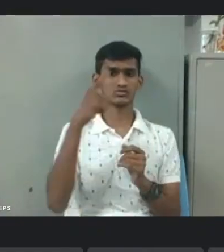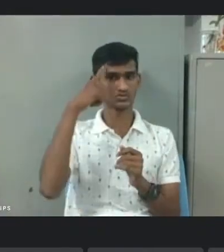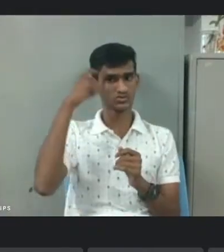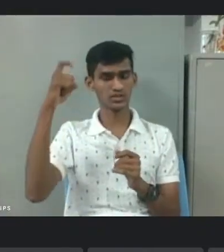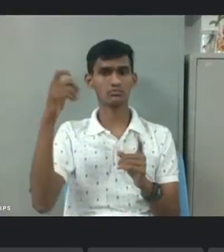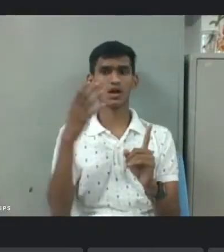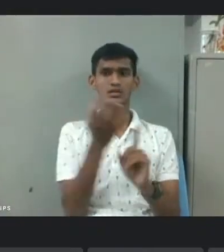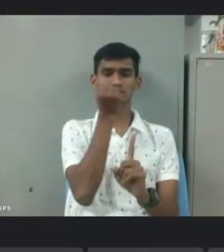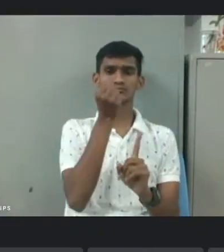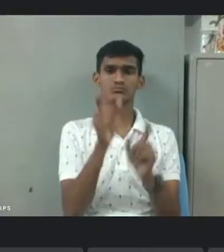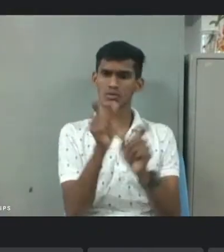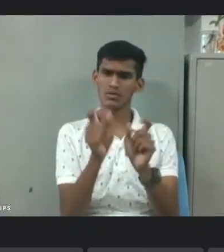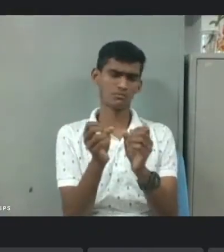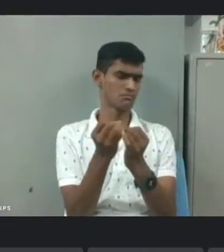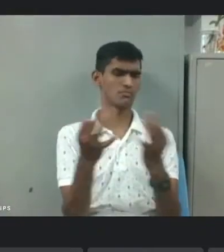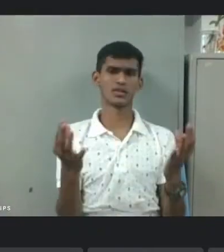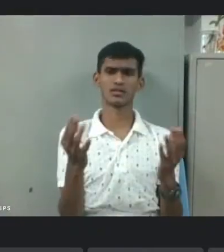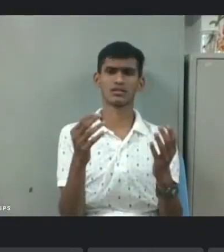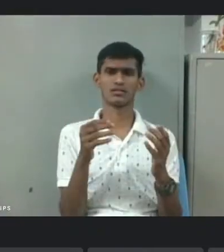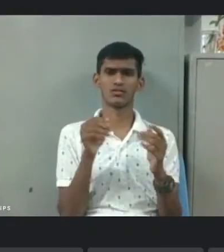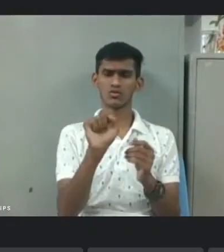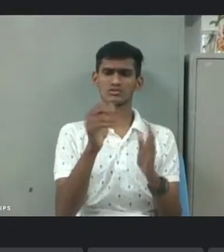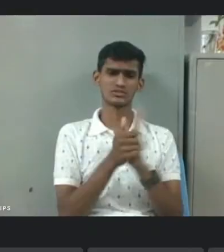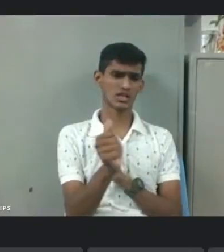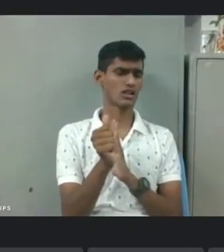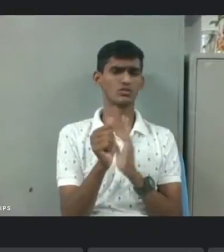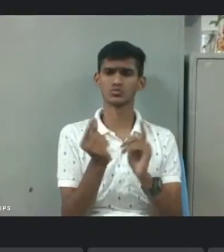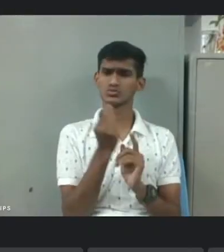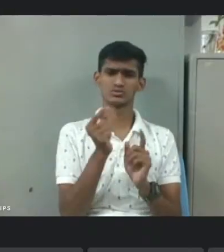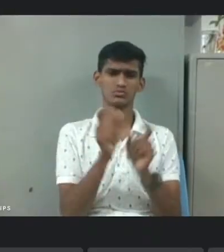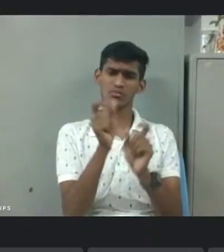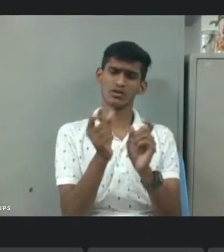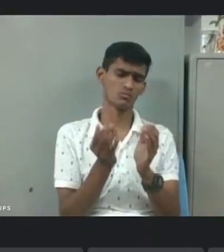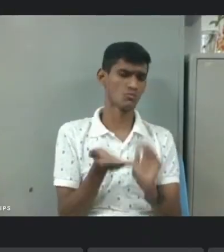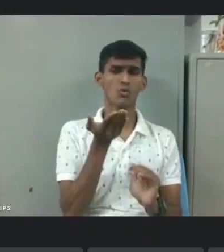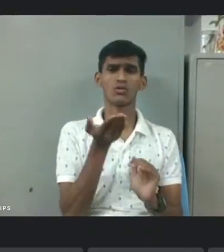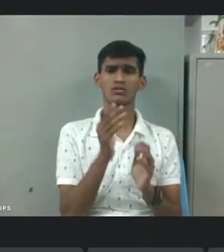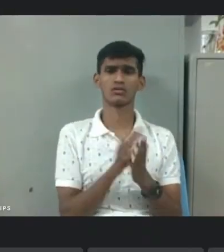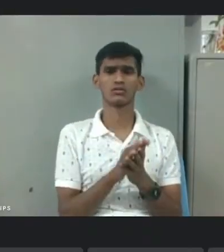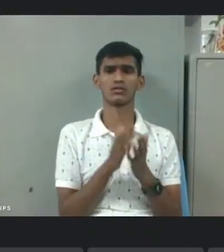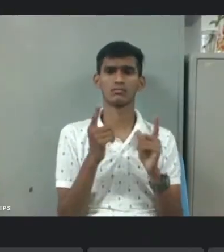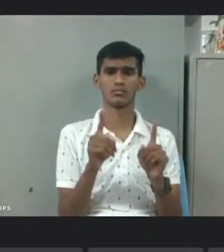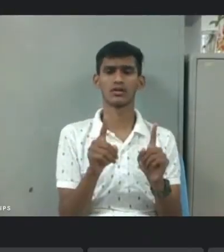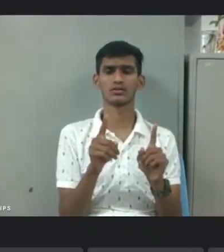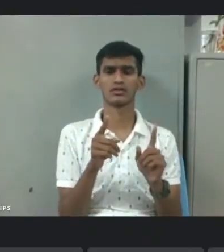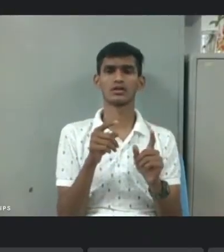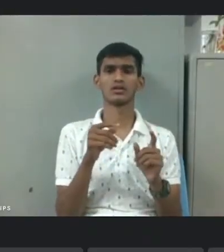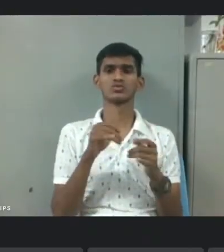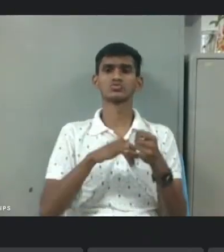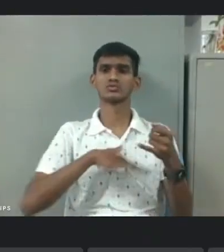സ്വന്തമായിട്ട് വളരെയധികം കാര്യങ്ങൾ ചെയ്യാൻ കഴിയുന്ന കുറെ വ്യക്തികൾ ഇപ്പോൾ മുന്നോട്ട് വന്നിട്ടുണ്ട്. അപ്പോഴും സമൂഹത്തിന്റെ